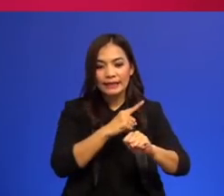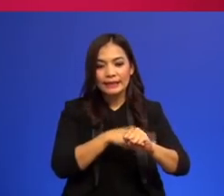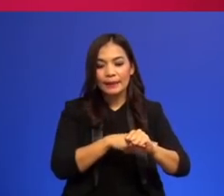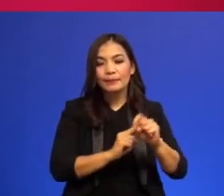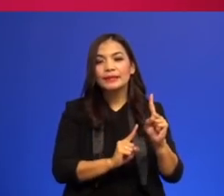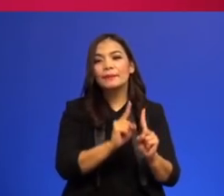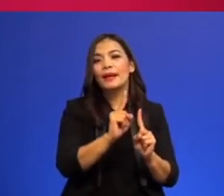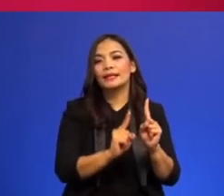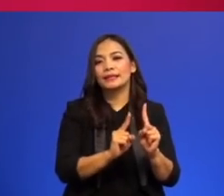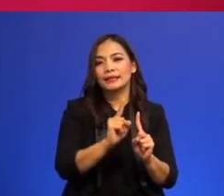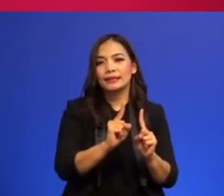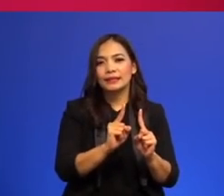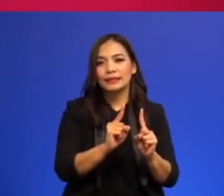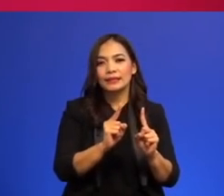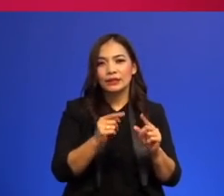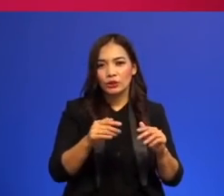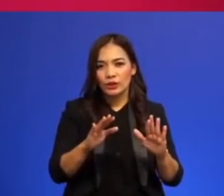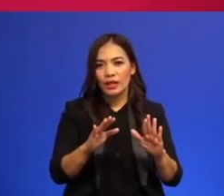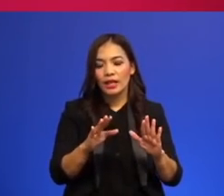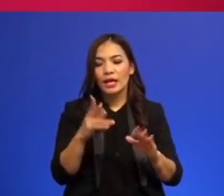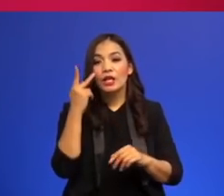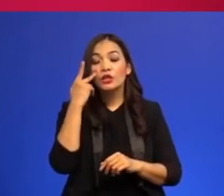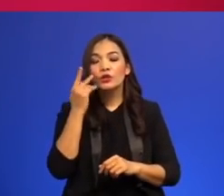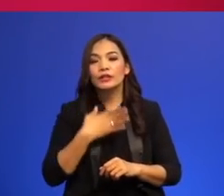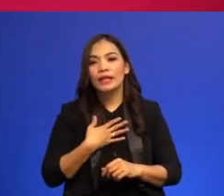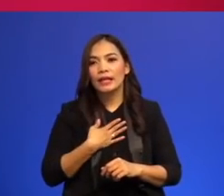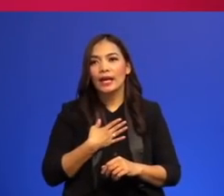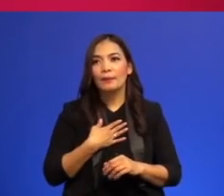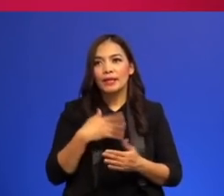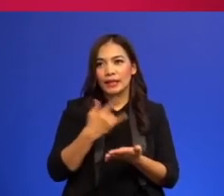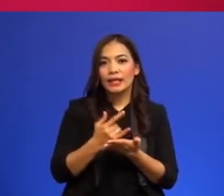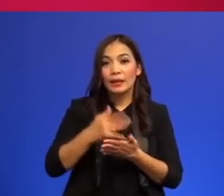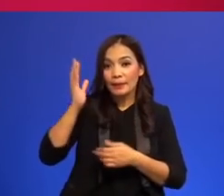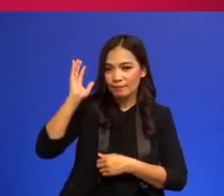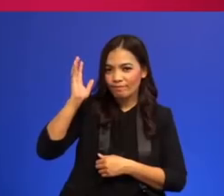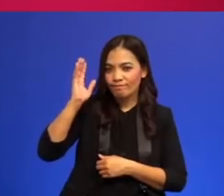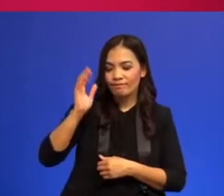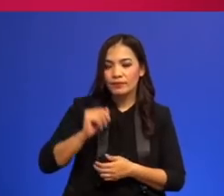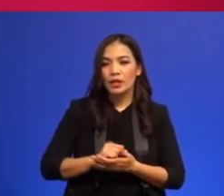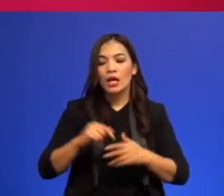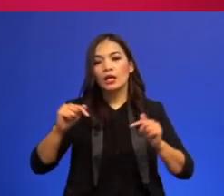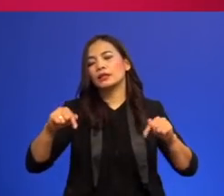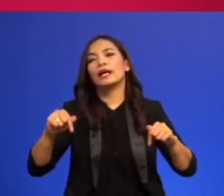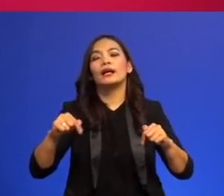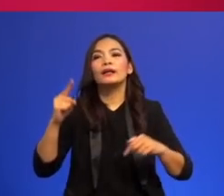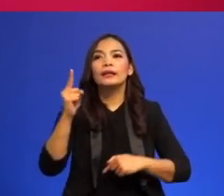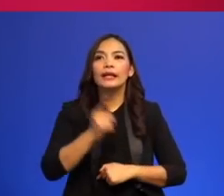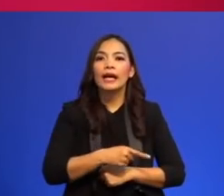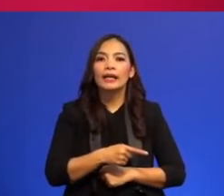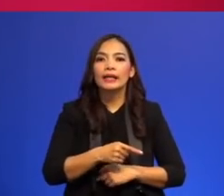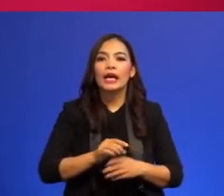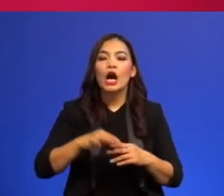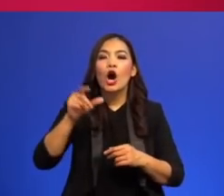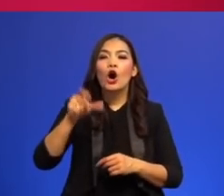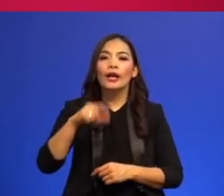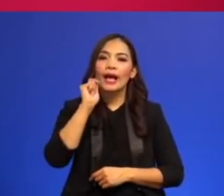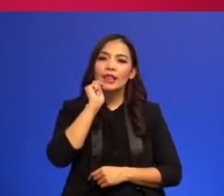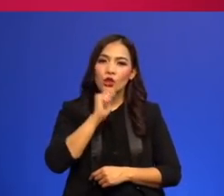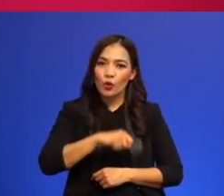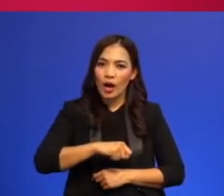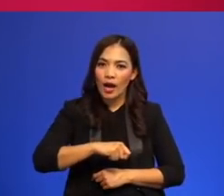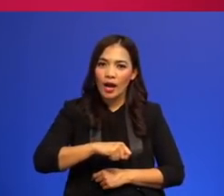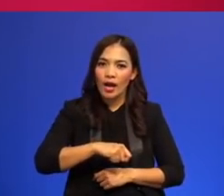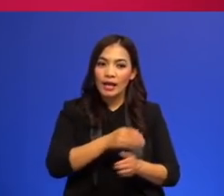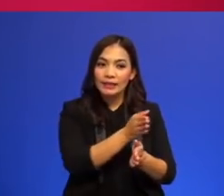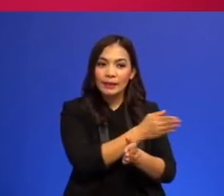hampir jam 11 ya. Sudah tunggu saya, masih belum selesai nih. Sekarang dari pihak orang tua.